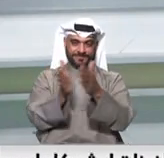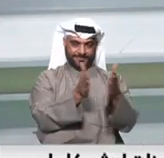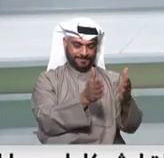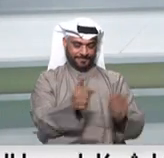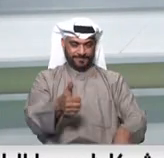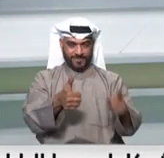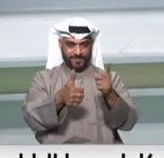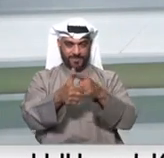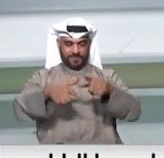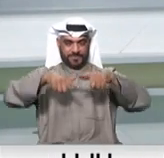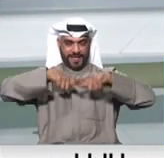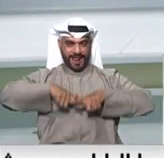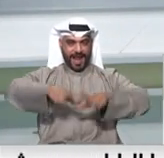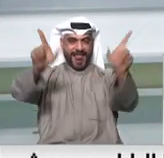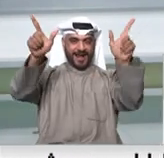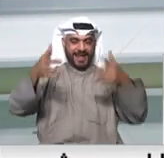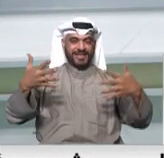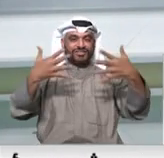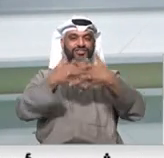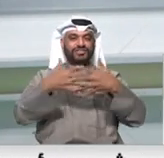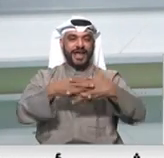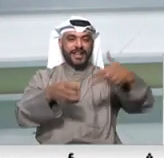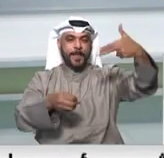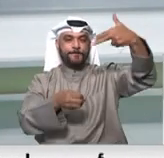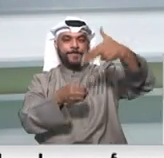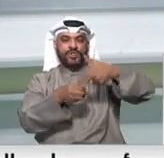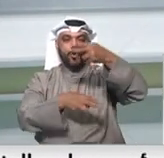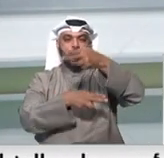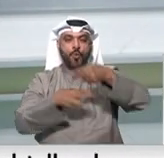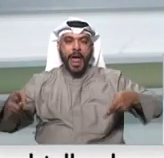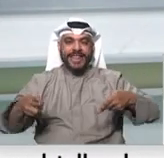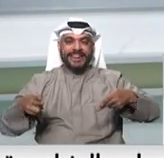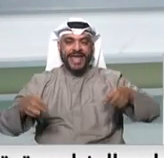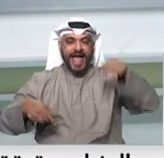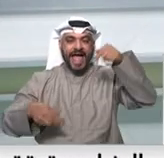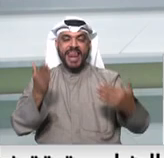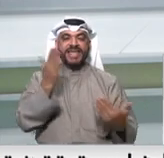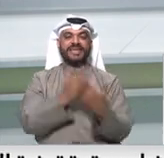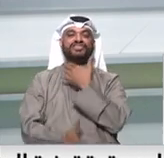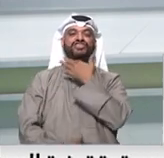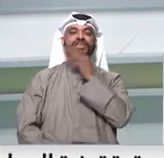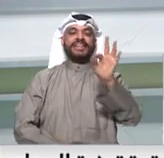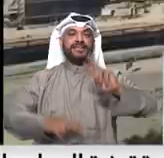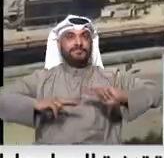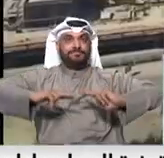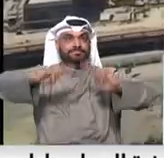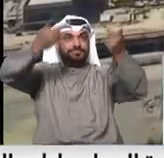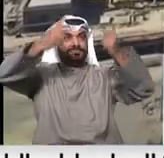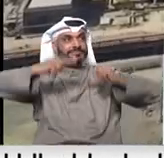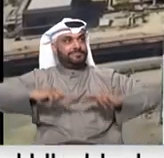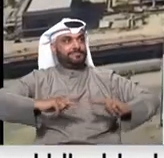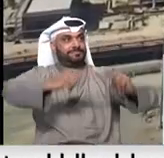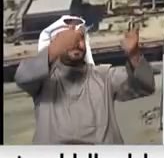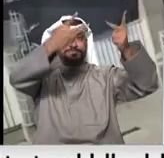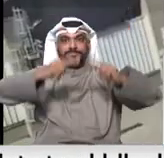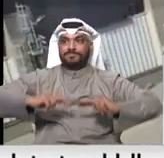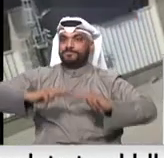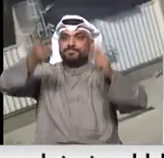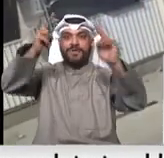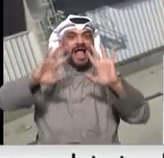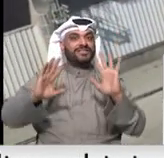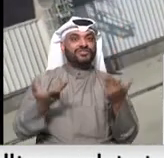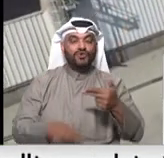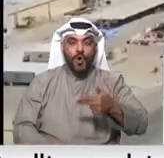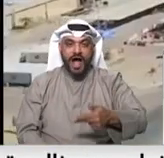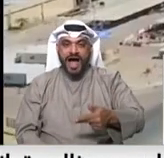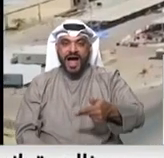اعلنت مؤسسه البترول الكويتيه الاسعار الجديده لغاز البترول المسال البروبين والبيوتين لشهر